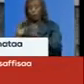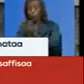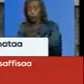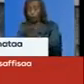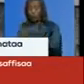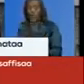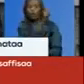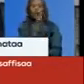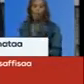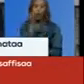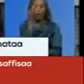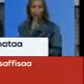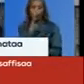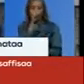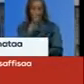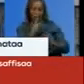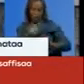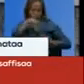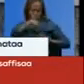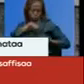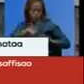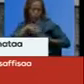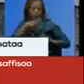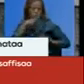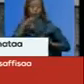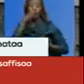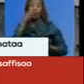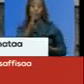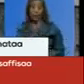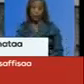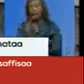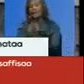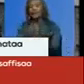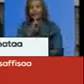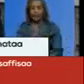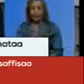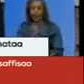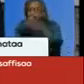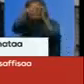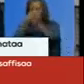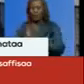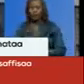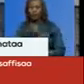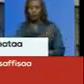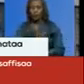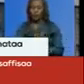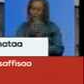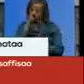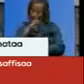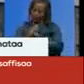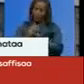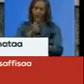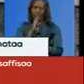እንጂ ኢትዮጵያን ከኢትዮጵያዊ ልብ ውስጥ አታውጧትም የሚባለው ለዚህ ነው ሁላችሁም